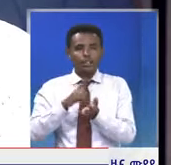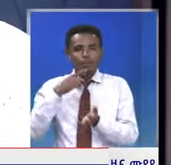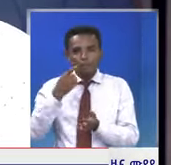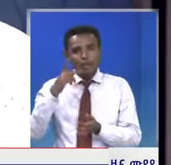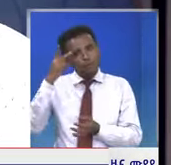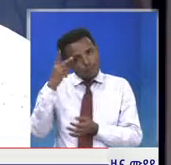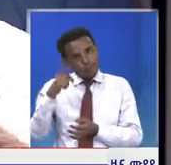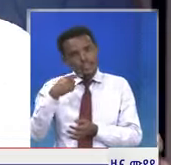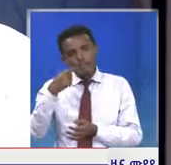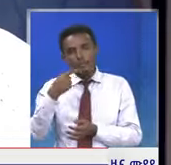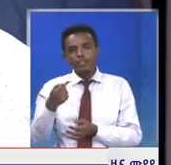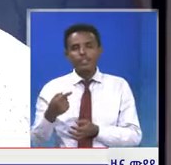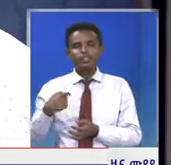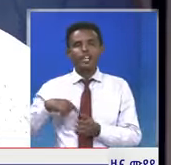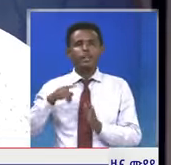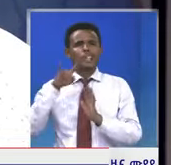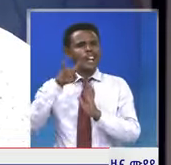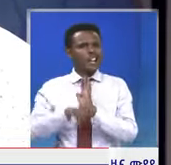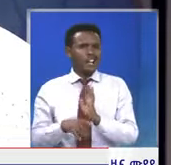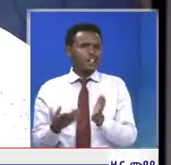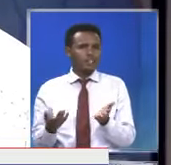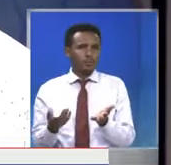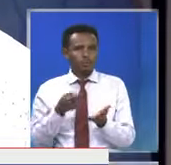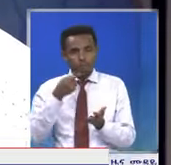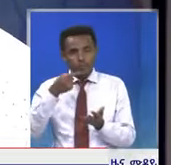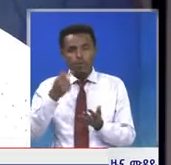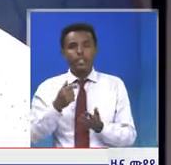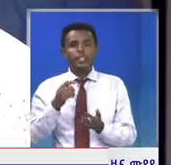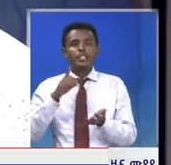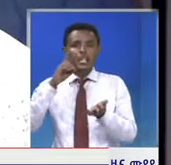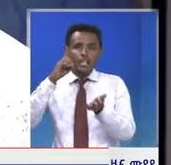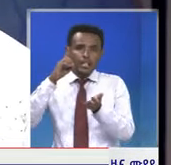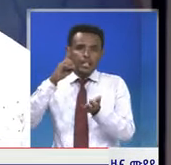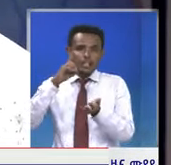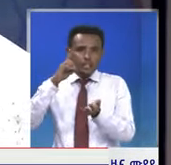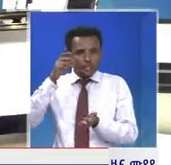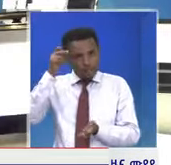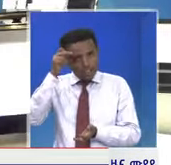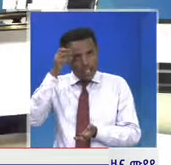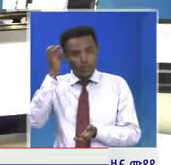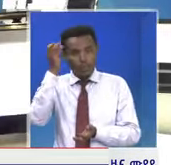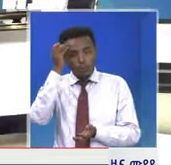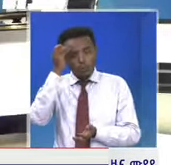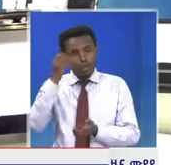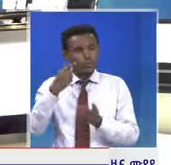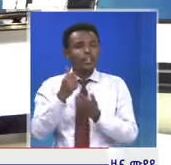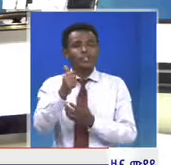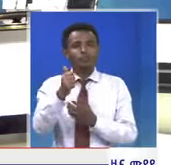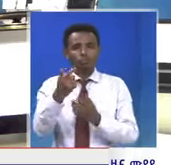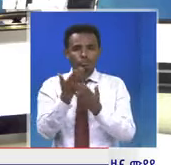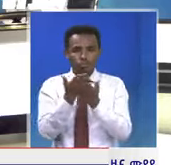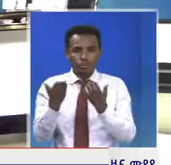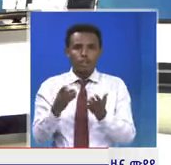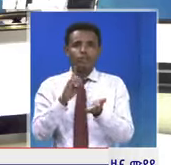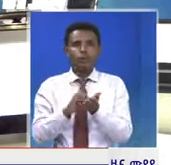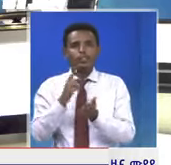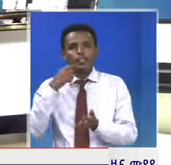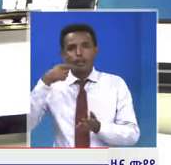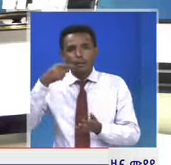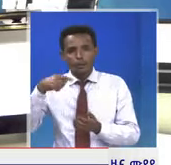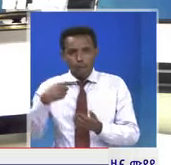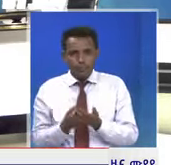ፕሮፌሰር የሚባለውን ለምን አናረክሰው ብለው ያው እነ ደብረ ጽዮንም ዶክተር ተባሉ ማለት ነው። የዚህ ሁሉ አላዋቂነት ውጤቱ ከፖለቲካ